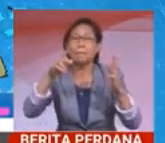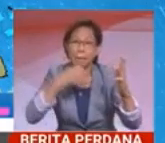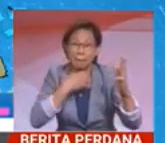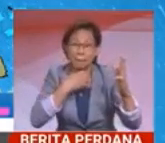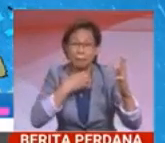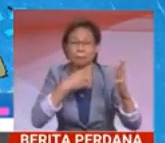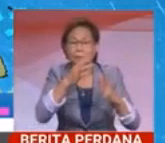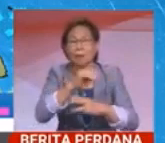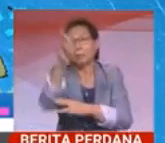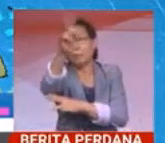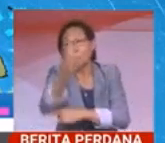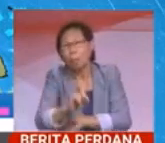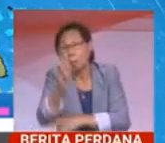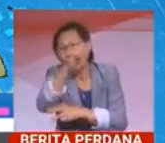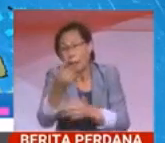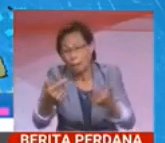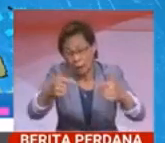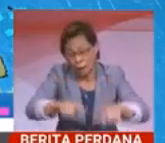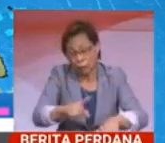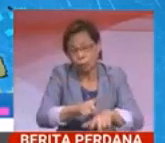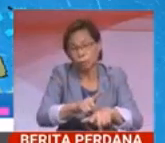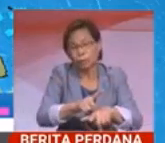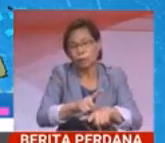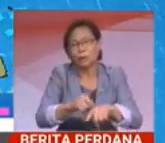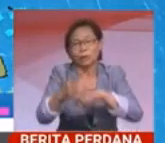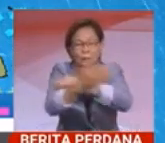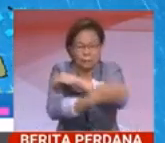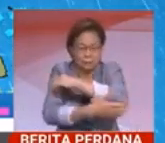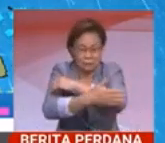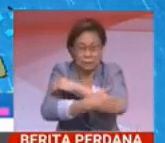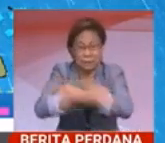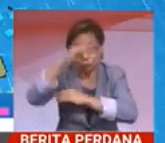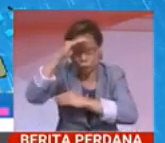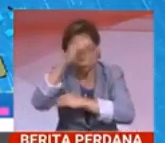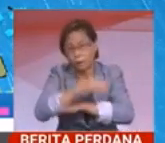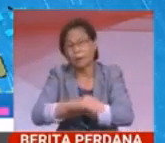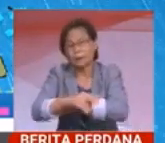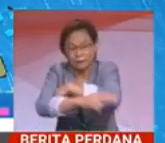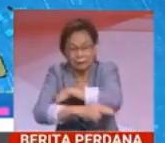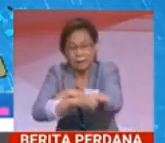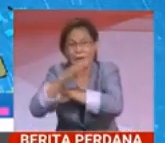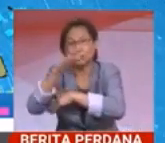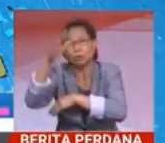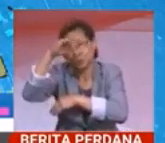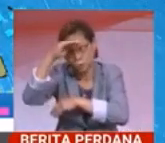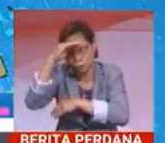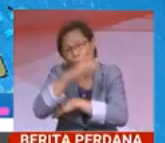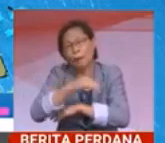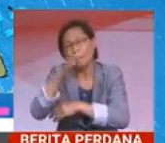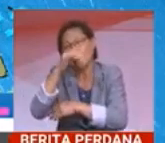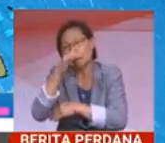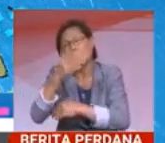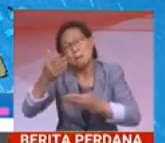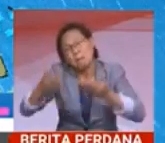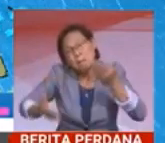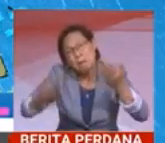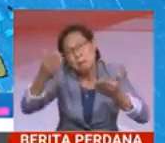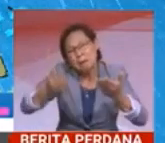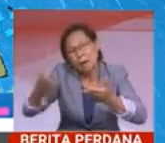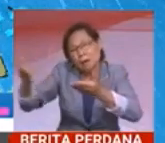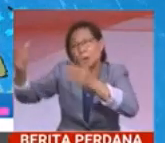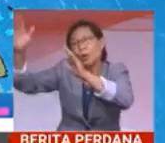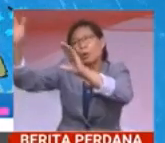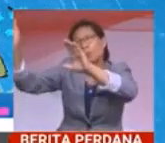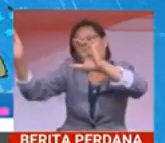perak menjadi bupati yang sedang berlaku disekitar negeri jauh udah negeri melaka ini dijangka kamu le cri walker perairan